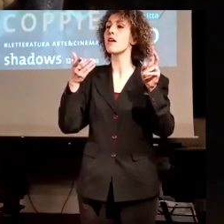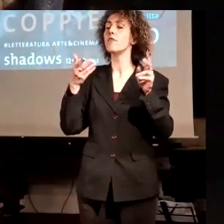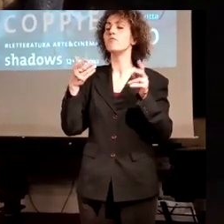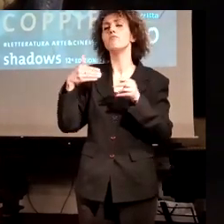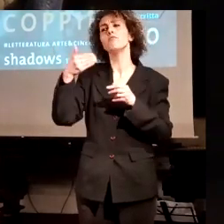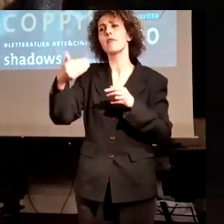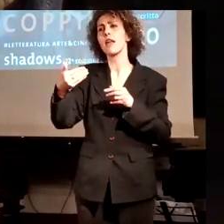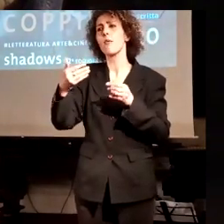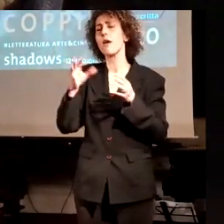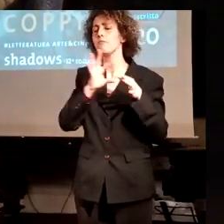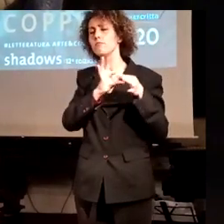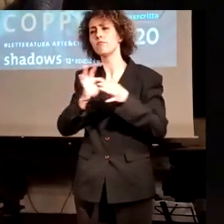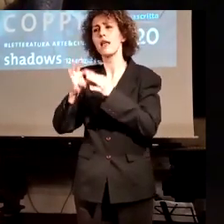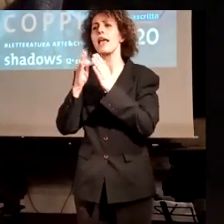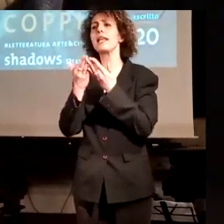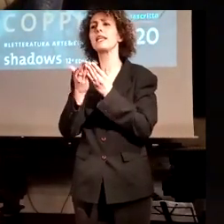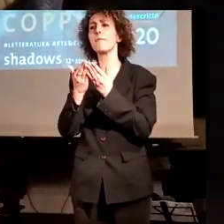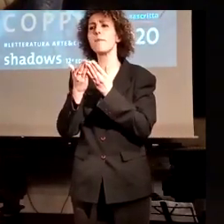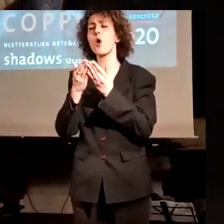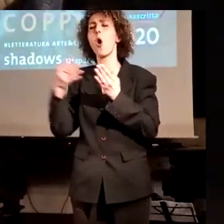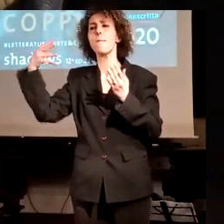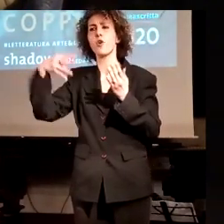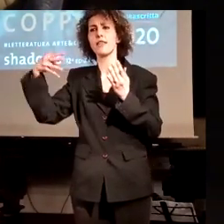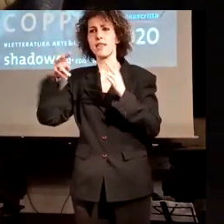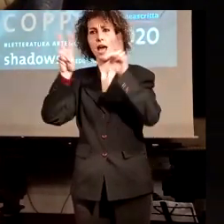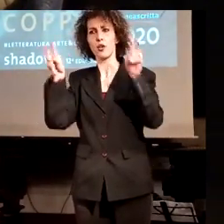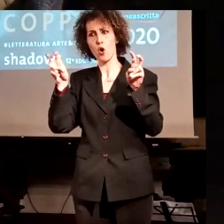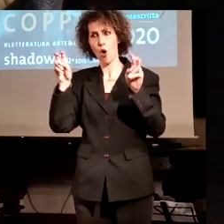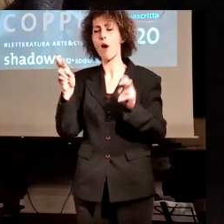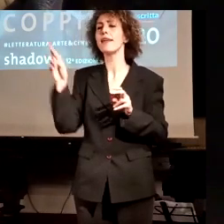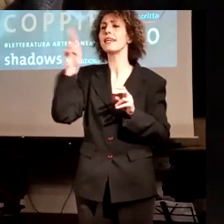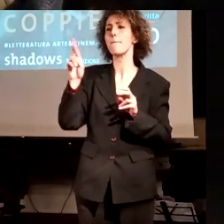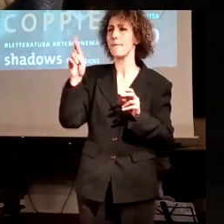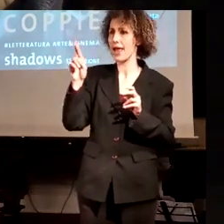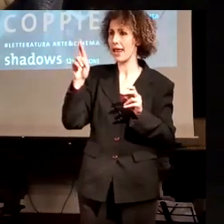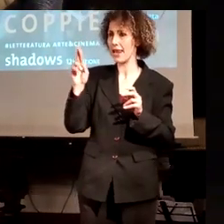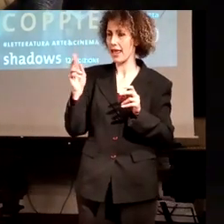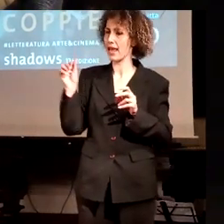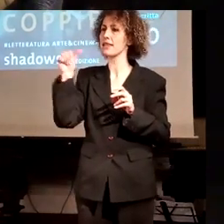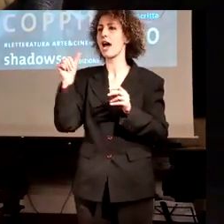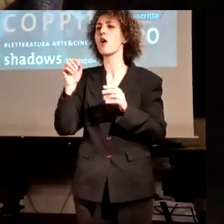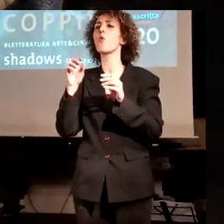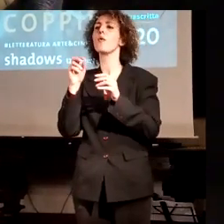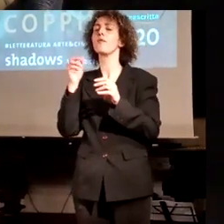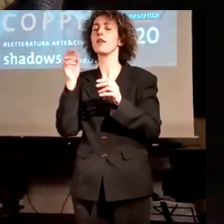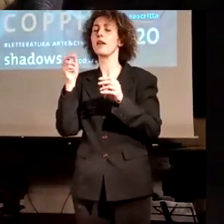giuseppe montesano il ribelle in guanti rosa e vi chiedo poi un applauso per sergio garufi